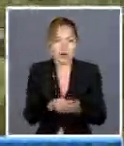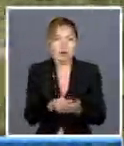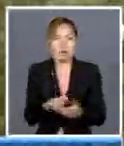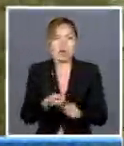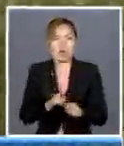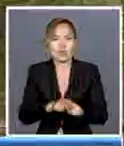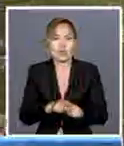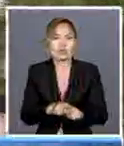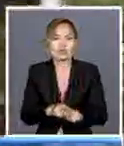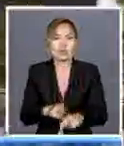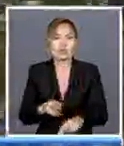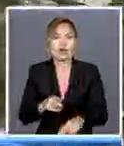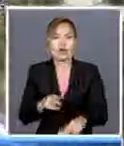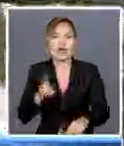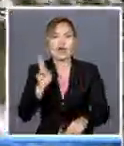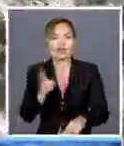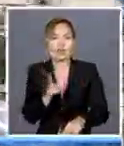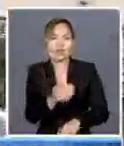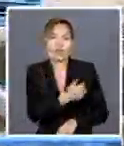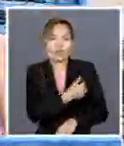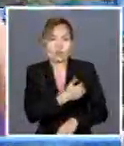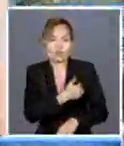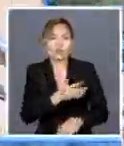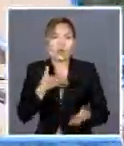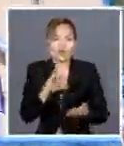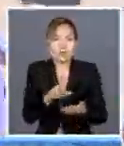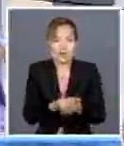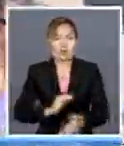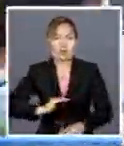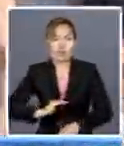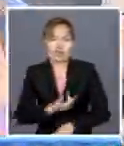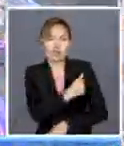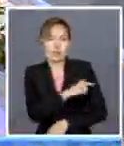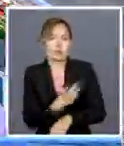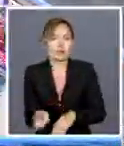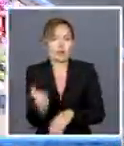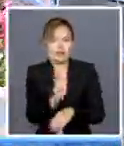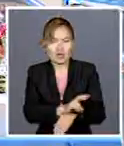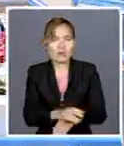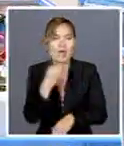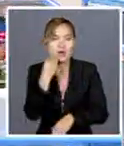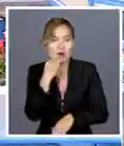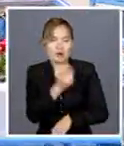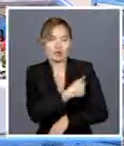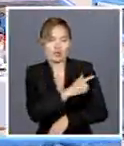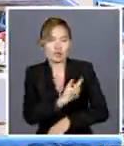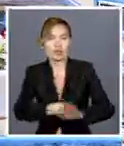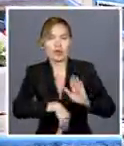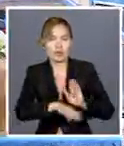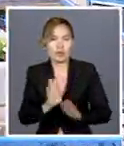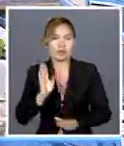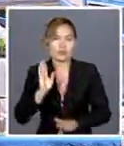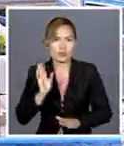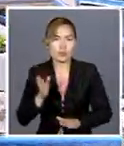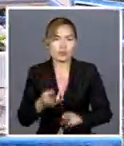қалталы азаматтарға арналған деген қағида қалыптасқан халық арасында. Алайда бұл олай емес. Қазір сенсеңіз де, сенбесеңіз де бұл